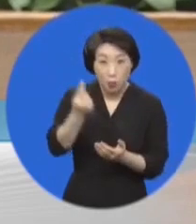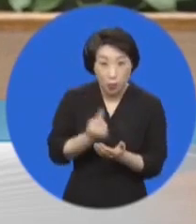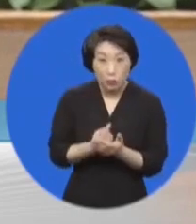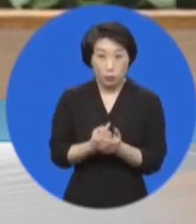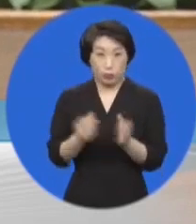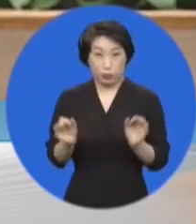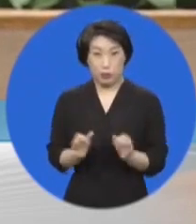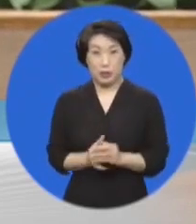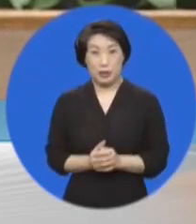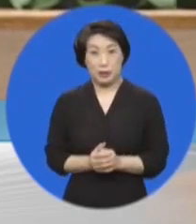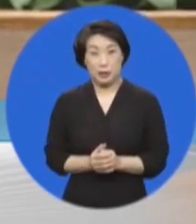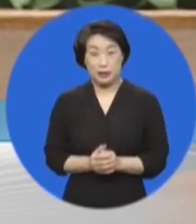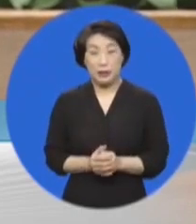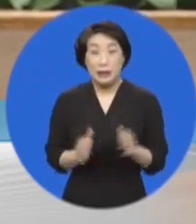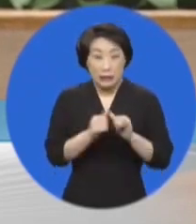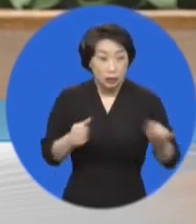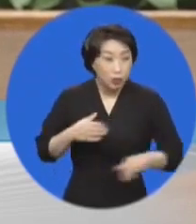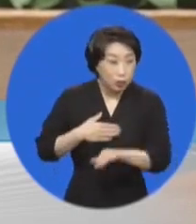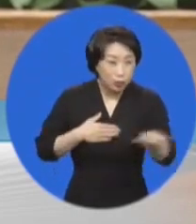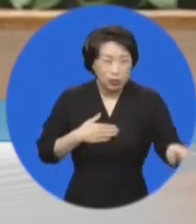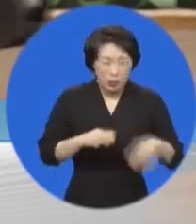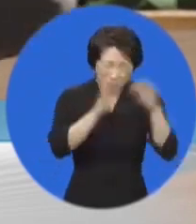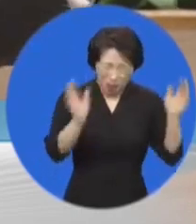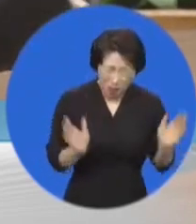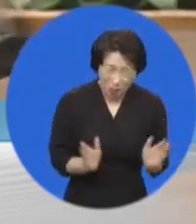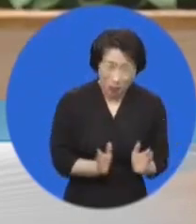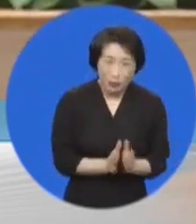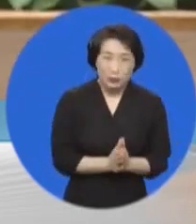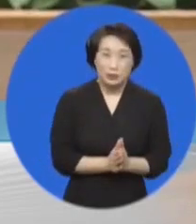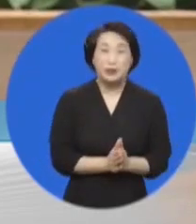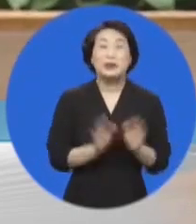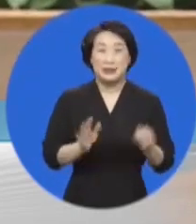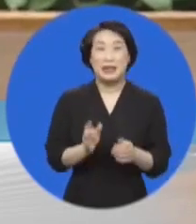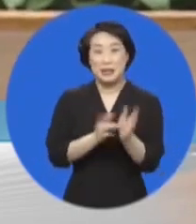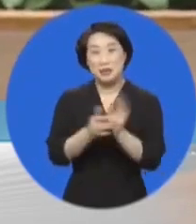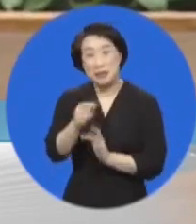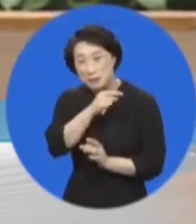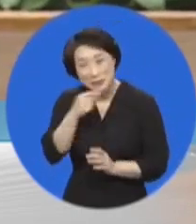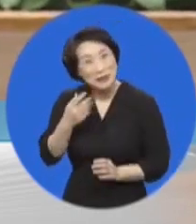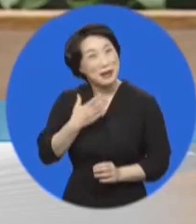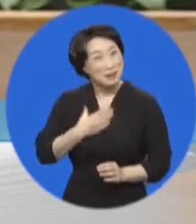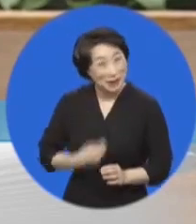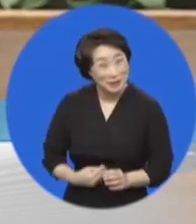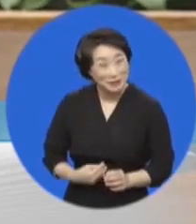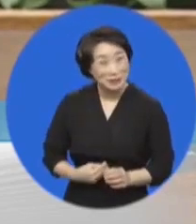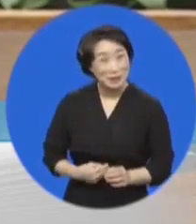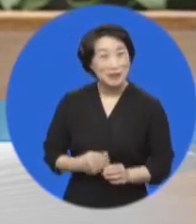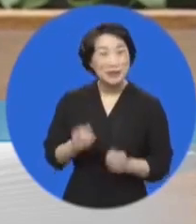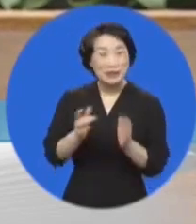모시는 순간 인류가 다 마시고 인류가 다